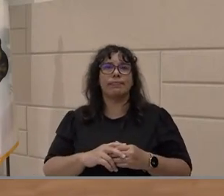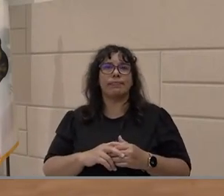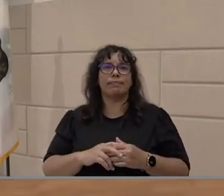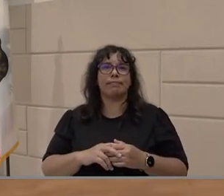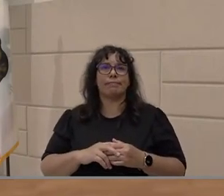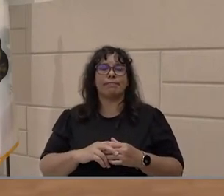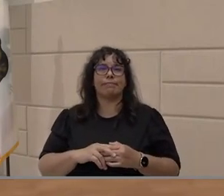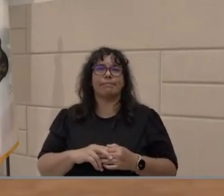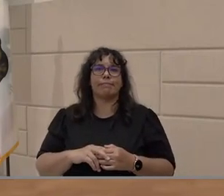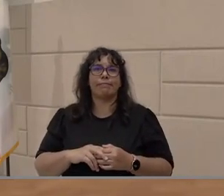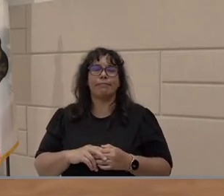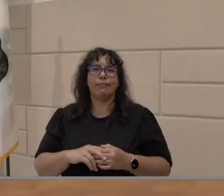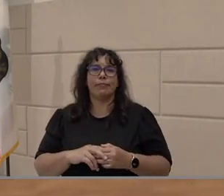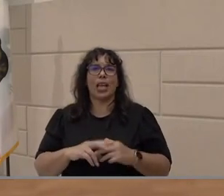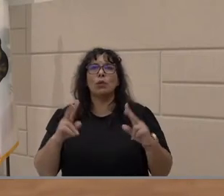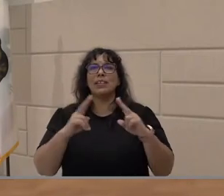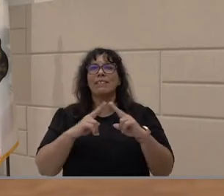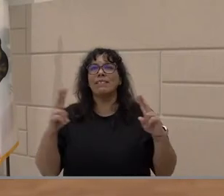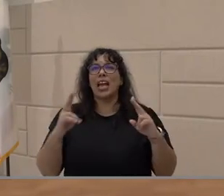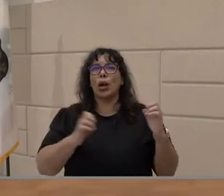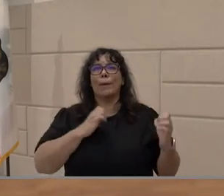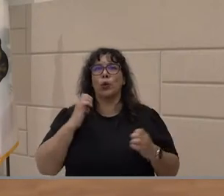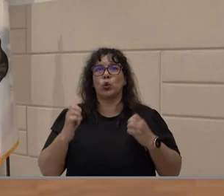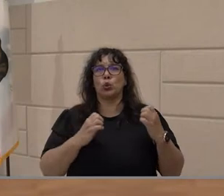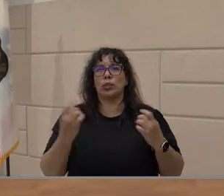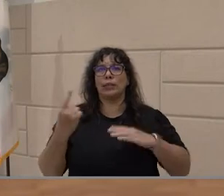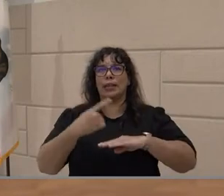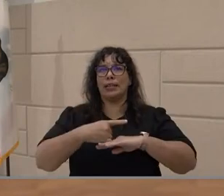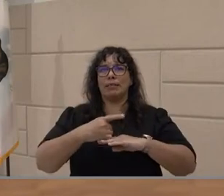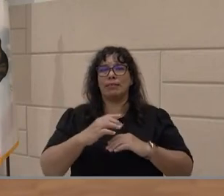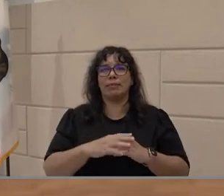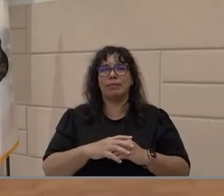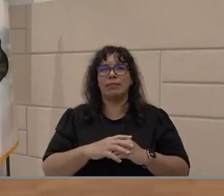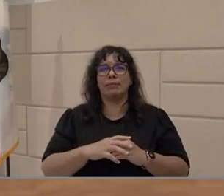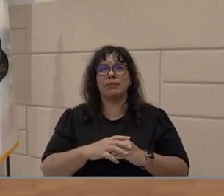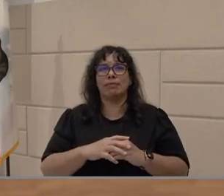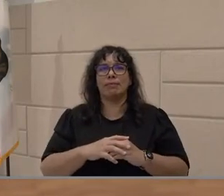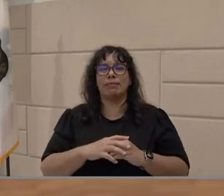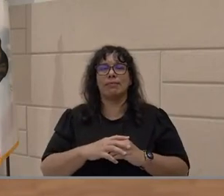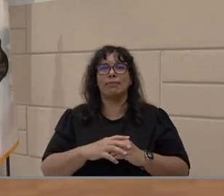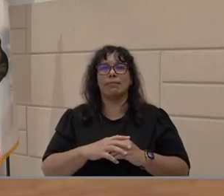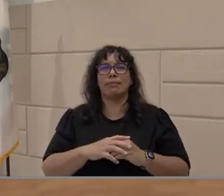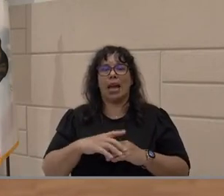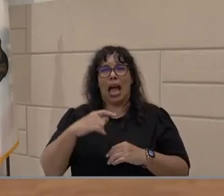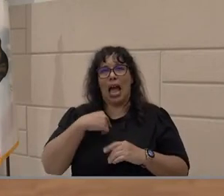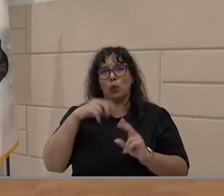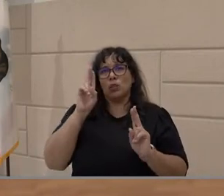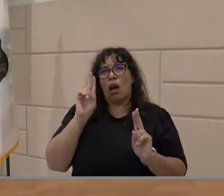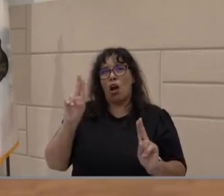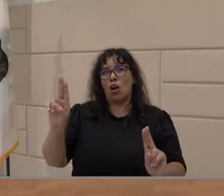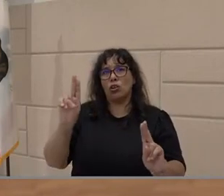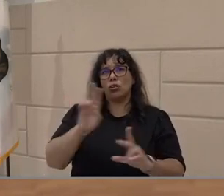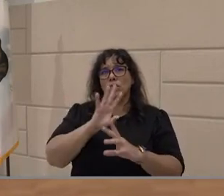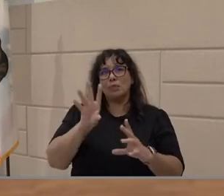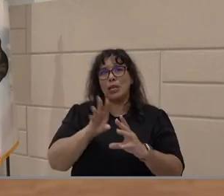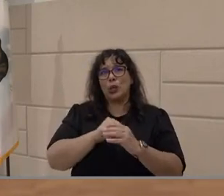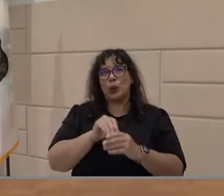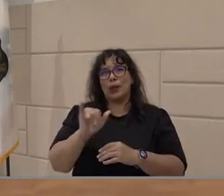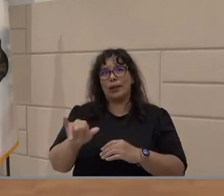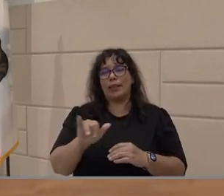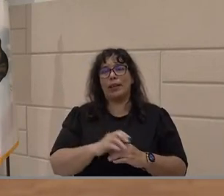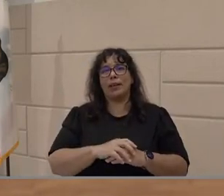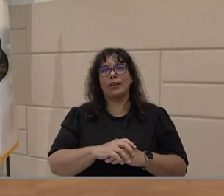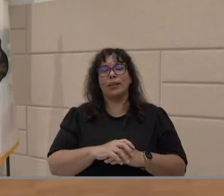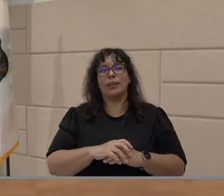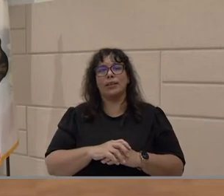แต่งออกนะนี่คือจีปังจีคือชาวอำเภอเมืองได้สำหรับเติมเมียนจัดกระดกดูอย่างนั้นไหมขยมเมียนเก